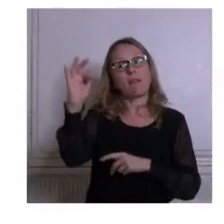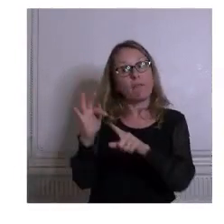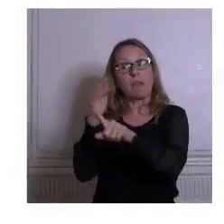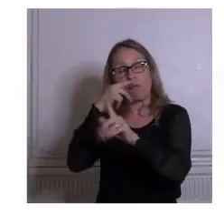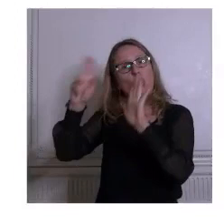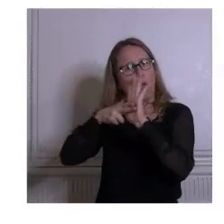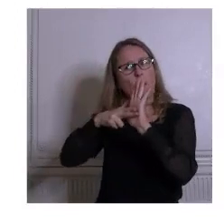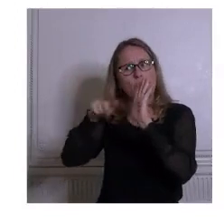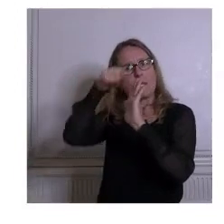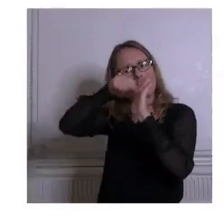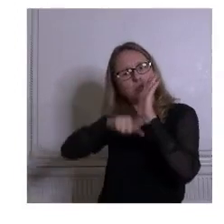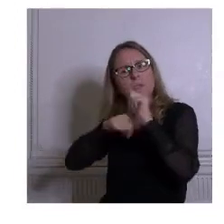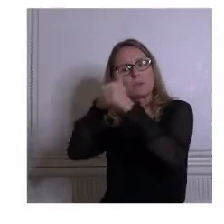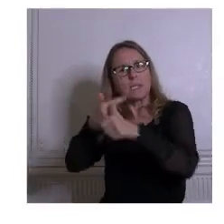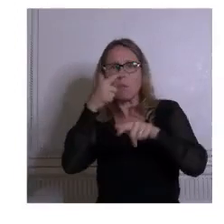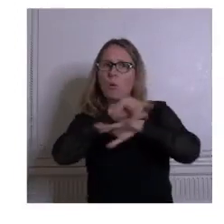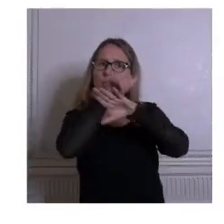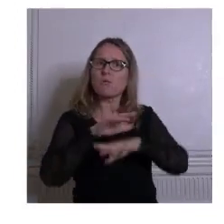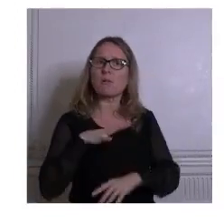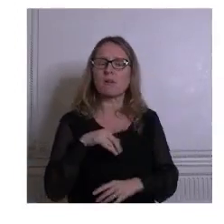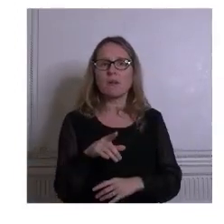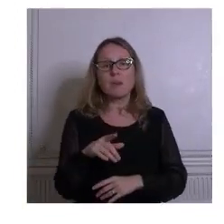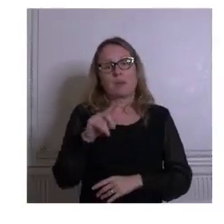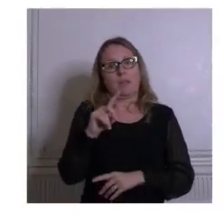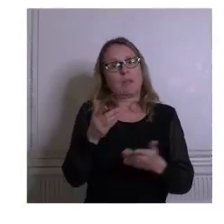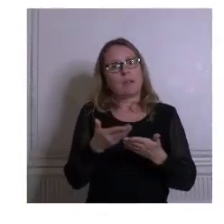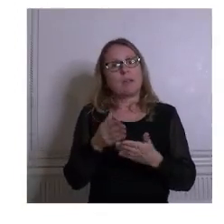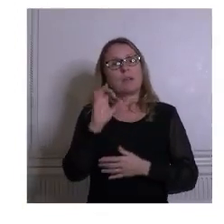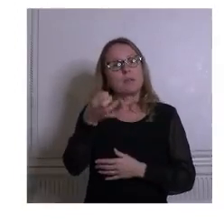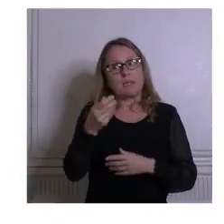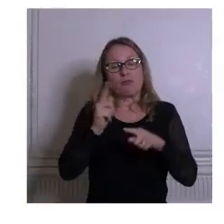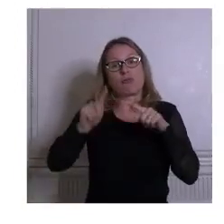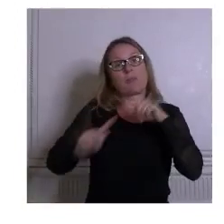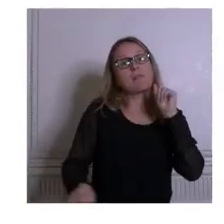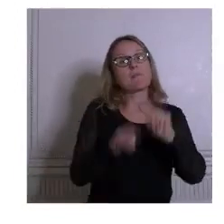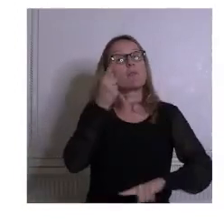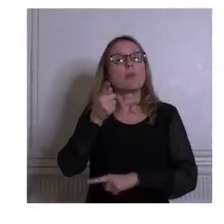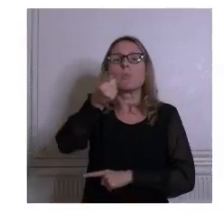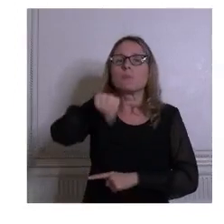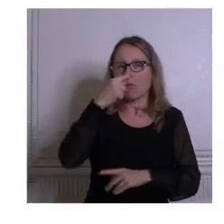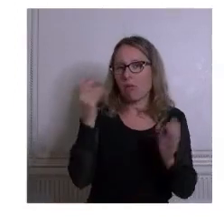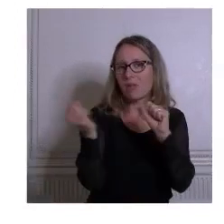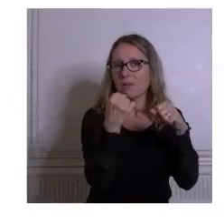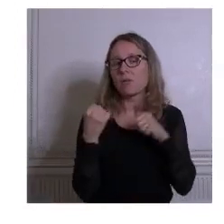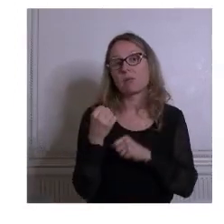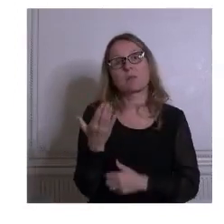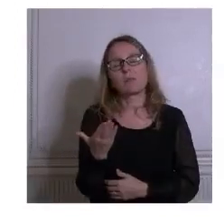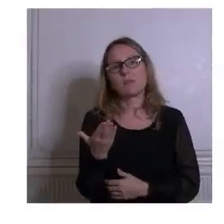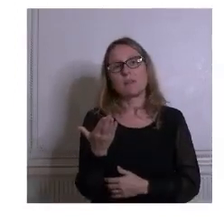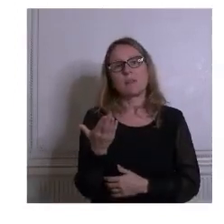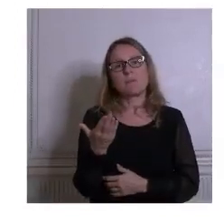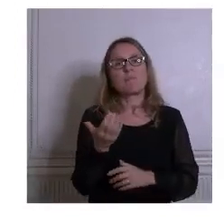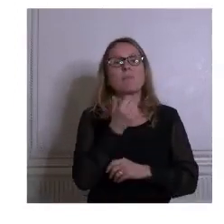C'est pas mal, je trouve. C'est pas mal, mais c'est pas complet. Ah non, mais permettez-moi quand même de vous rappeler quand même que le Parti communiste s'est battu